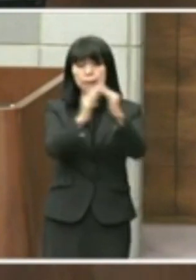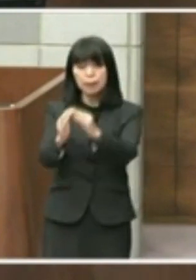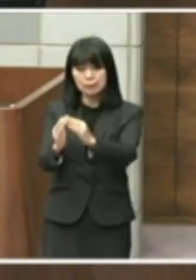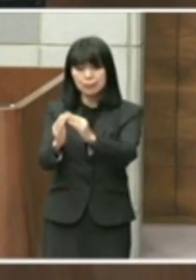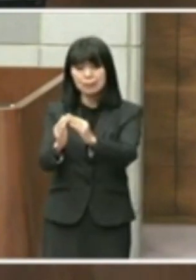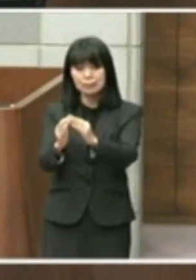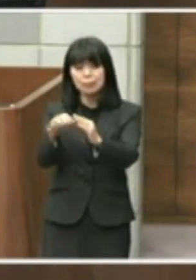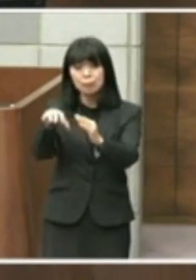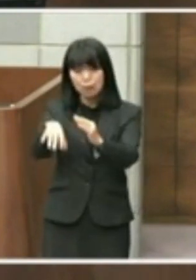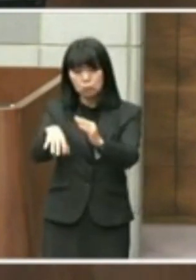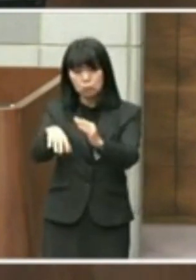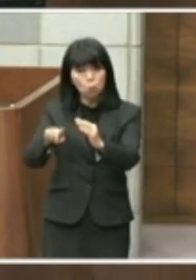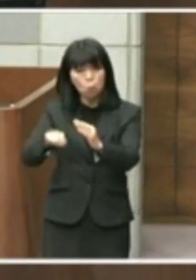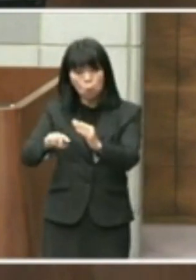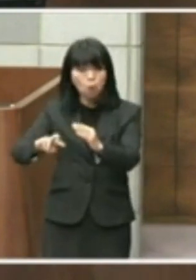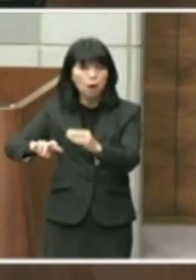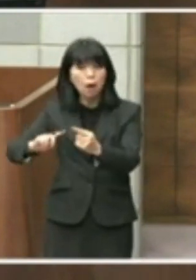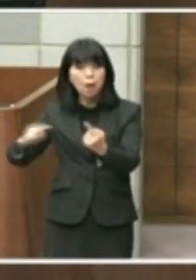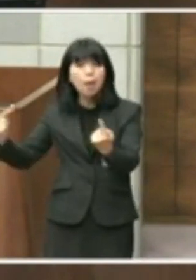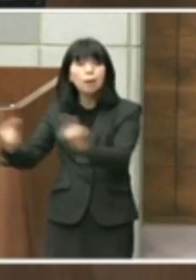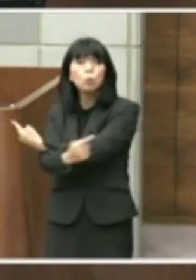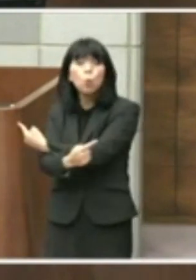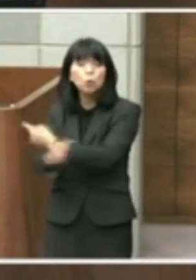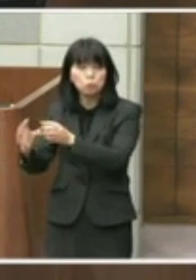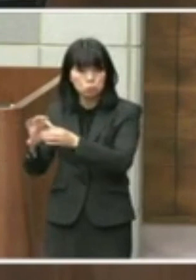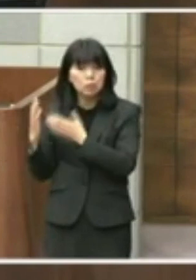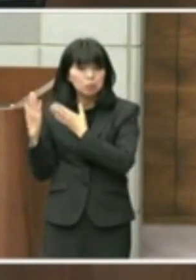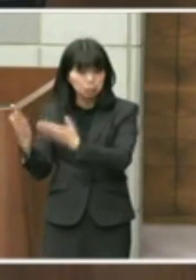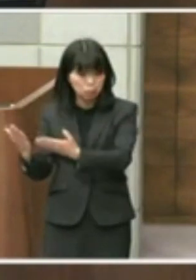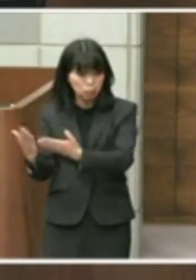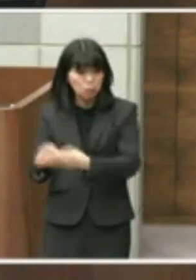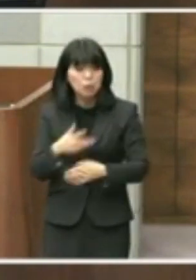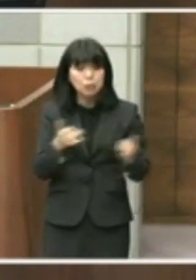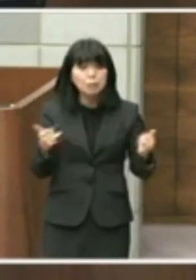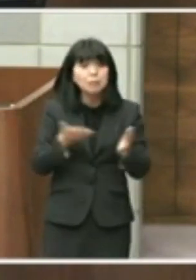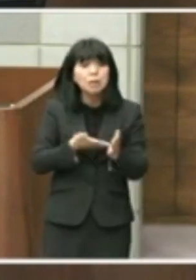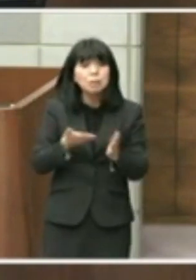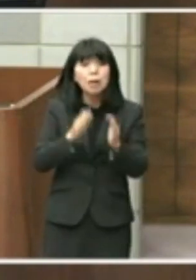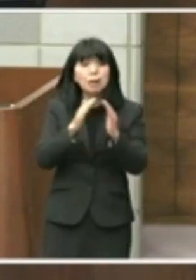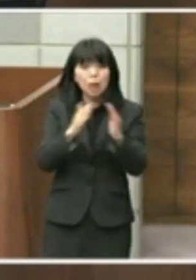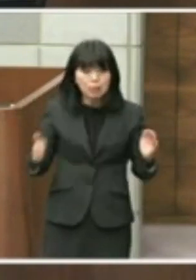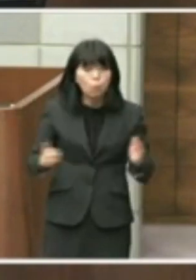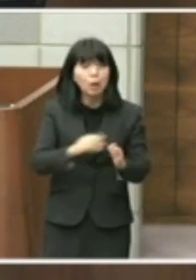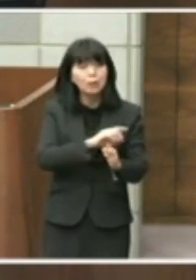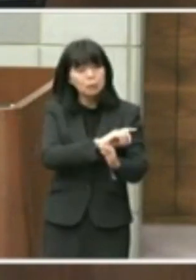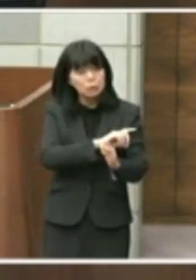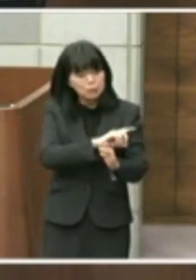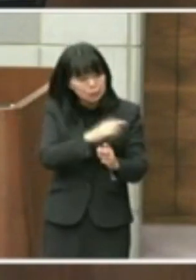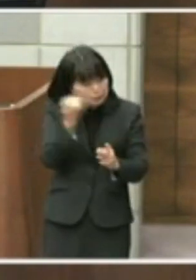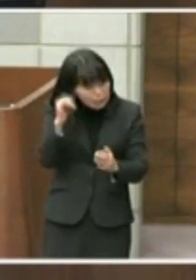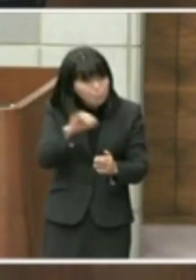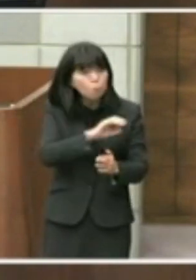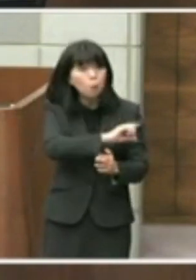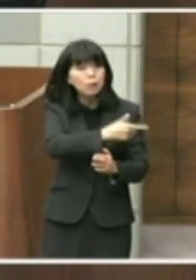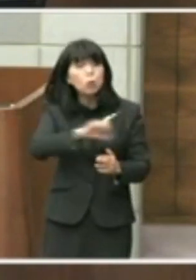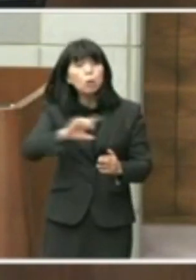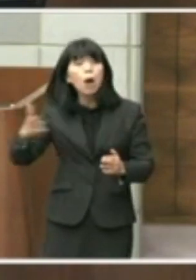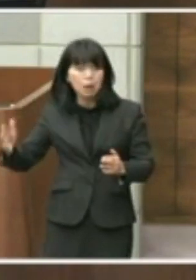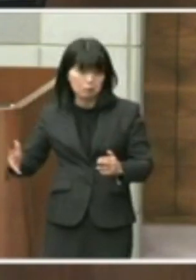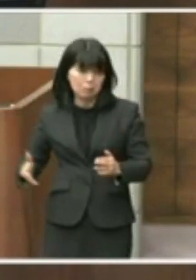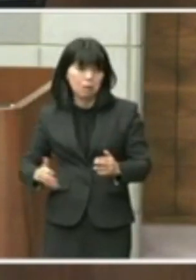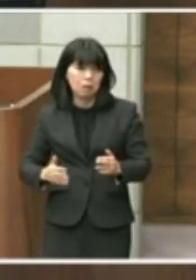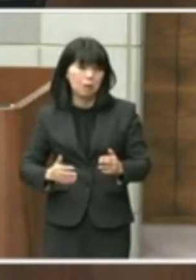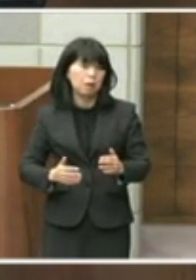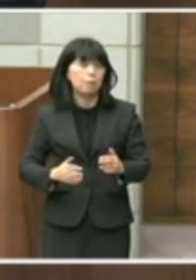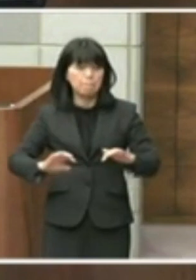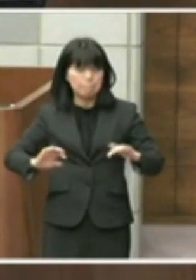変更について見解を問うものです。市民説明会ではさまざまな意見が出され会は紛糾したと